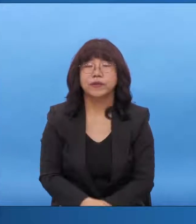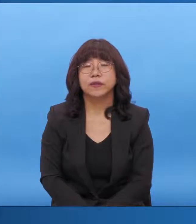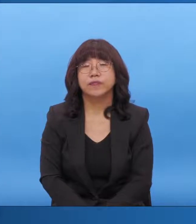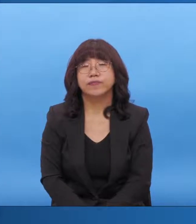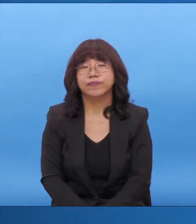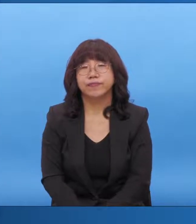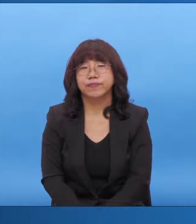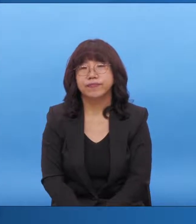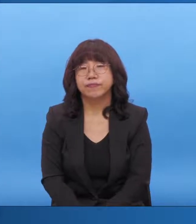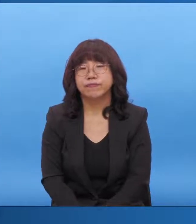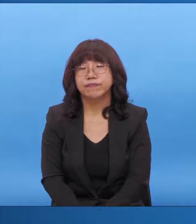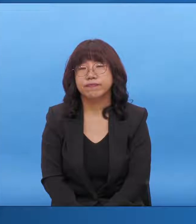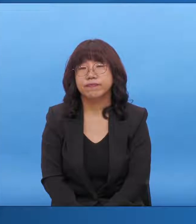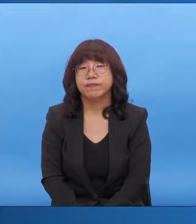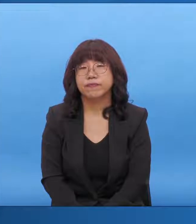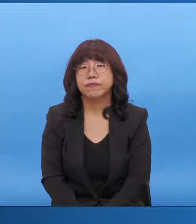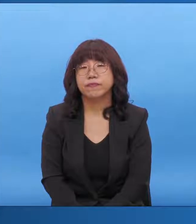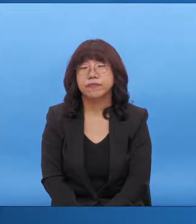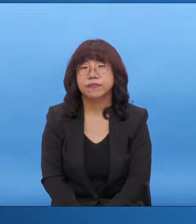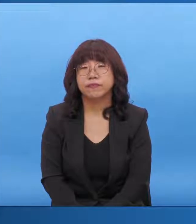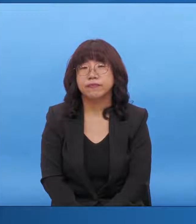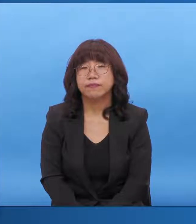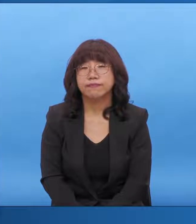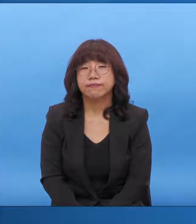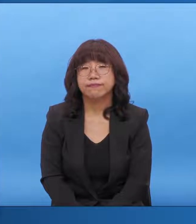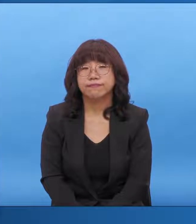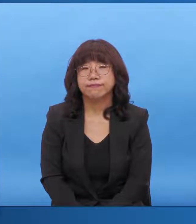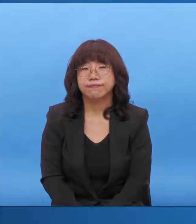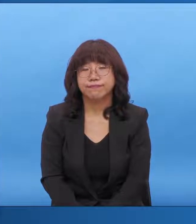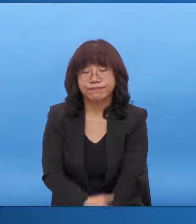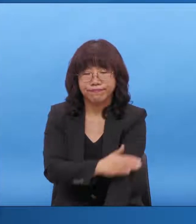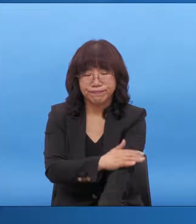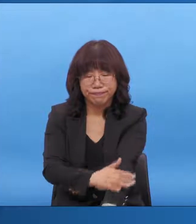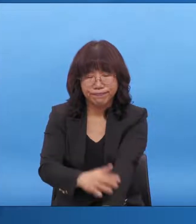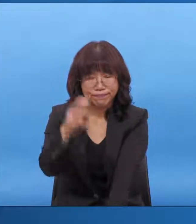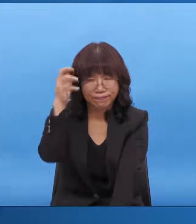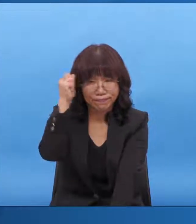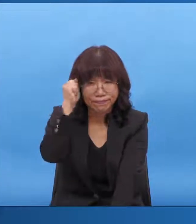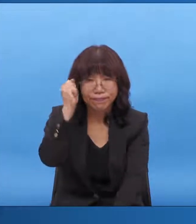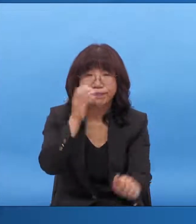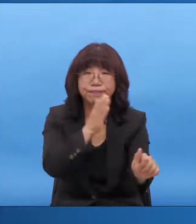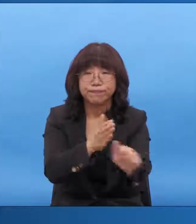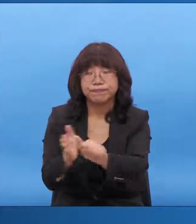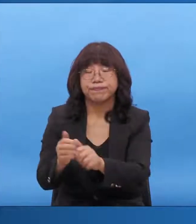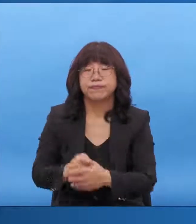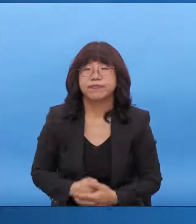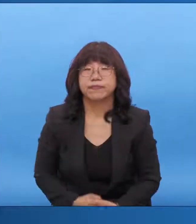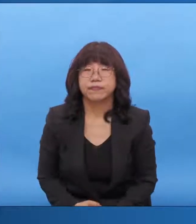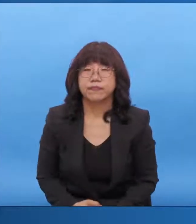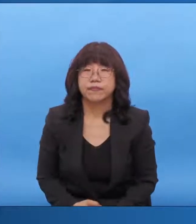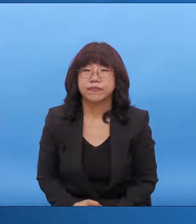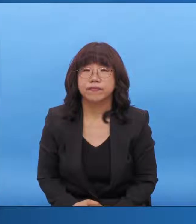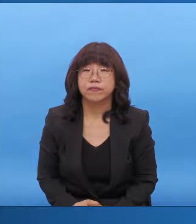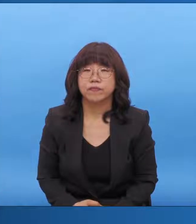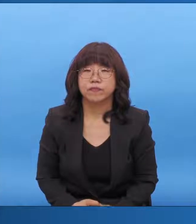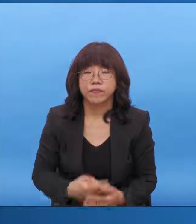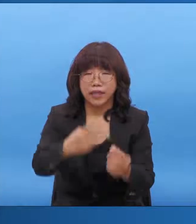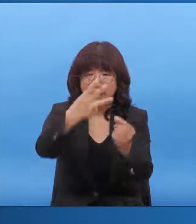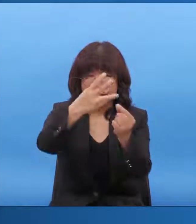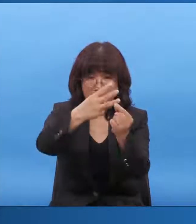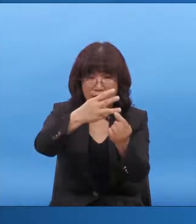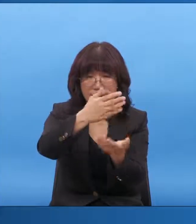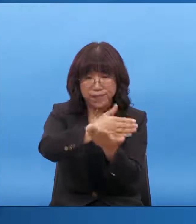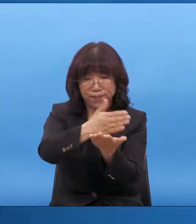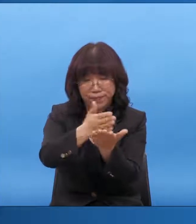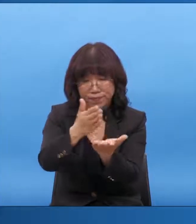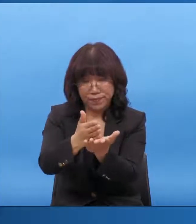you have to hold on to this and start the business that will block disasters. 예, 꼭 기억하시기 바랍니다. Again, you have to absolutely remember this. 세 가지 하세요.